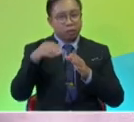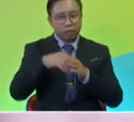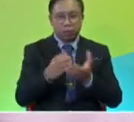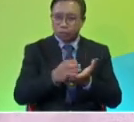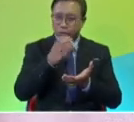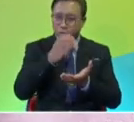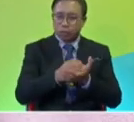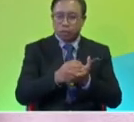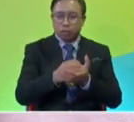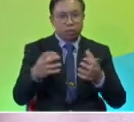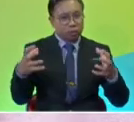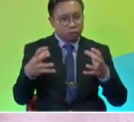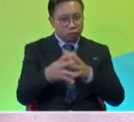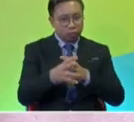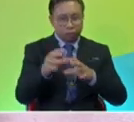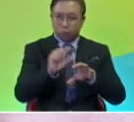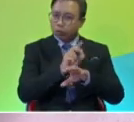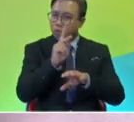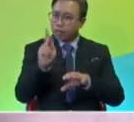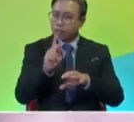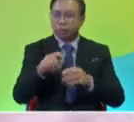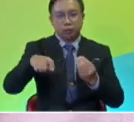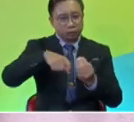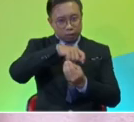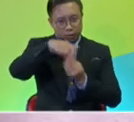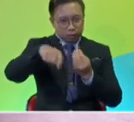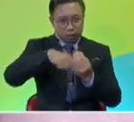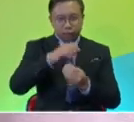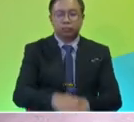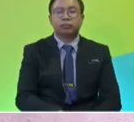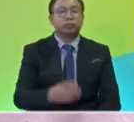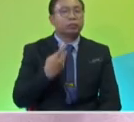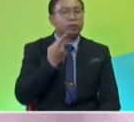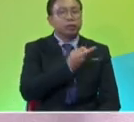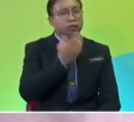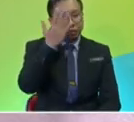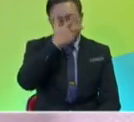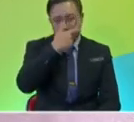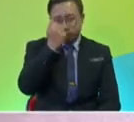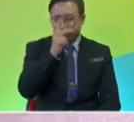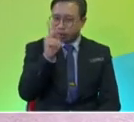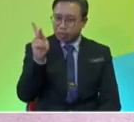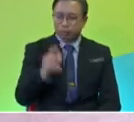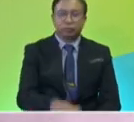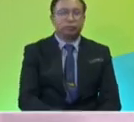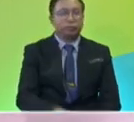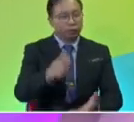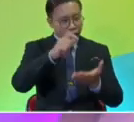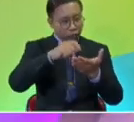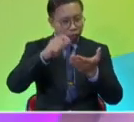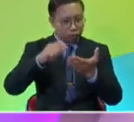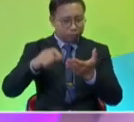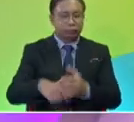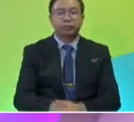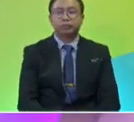kita cantumkan menggunakan a Cello tape a kemudian kita hiaskanlah comel-comel Kita conteng-contengkan kan macam tu kan